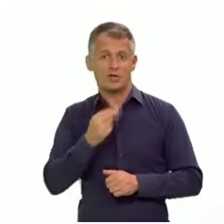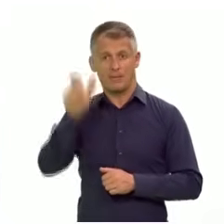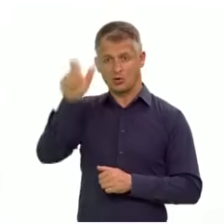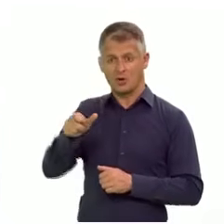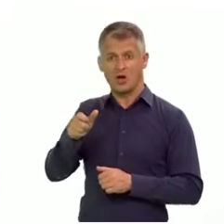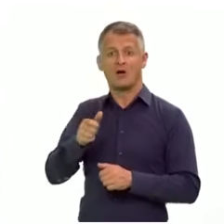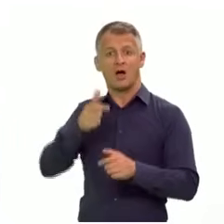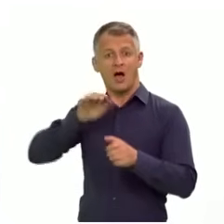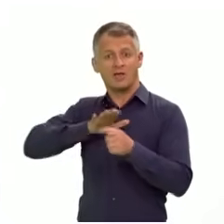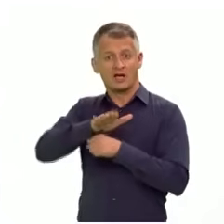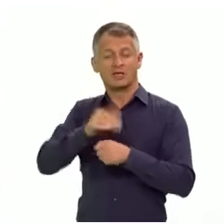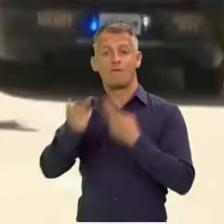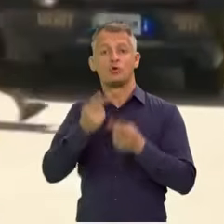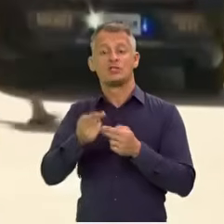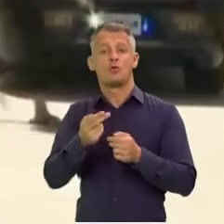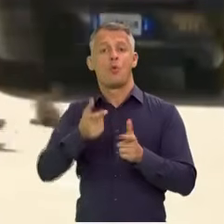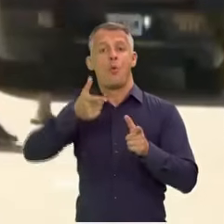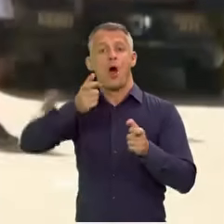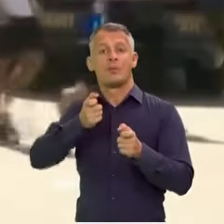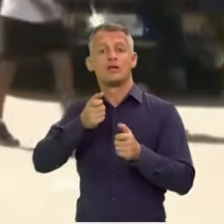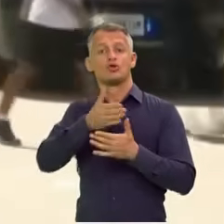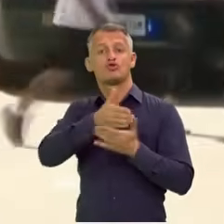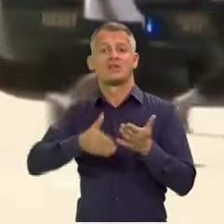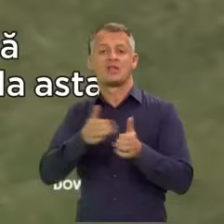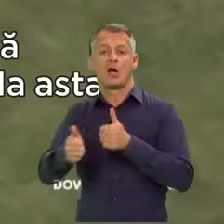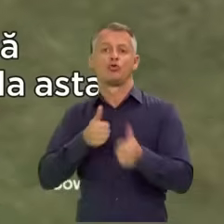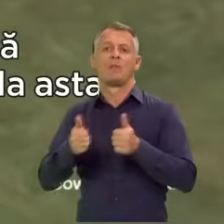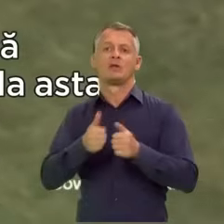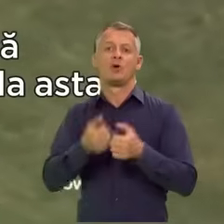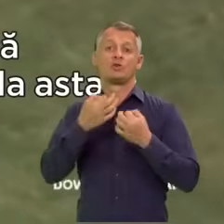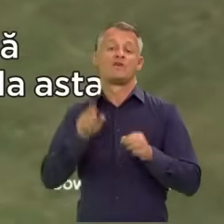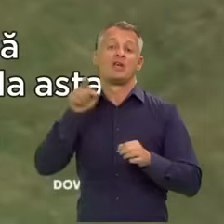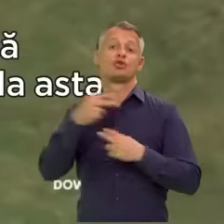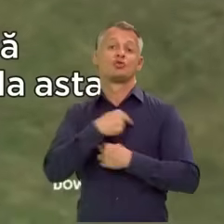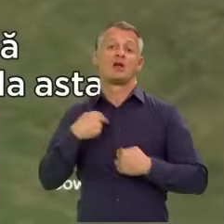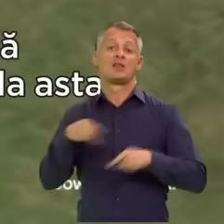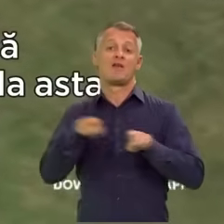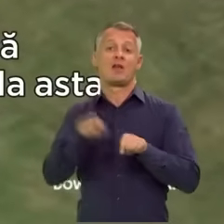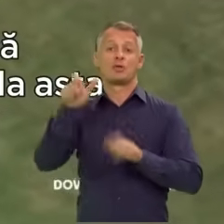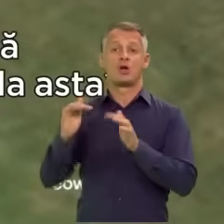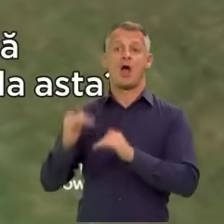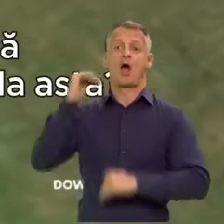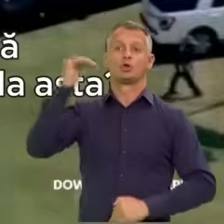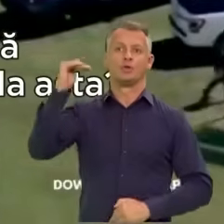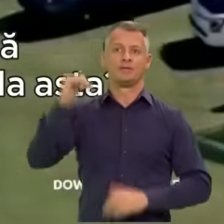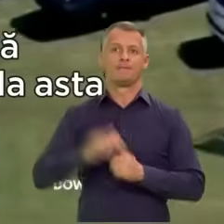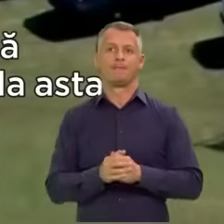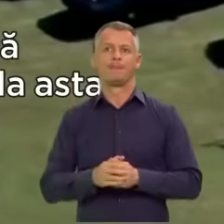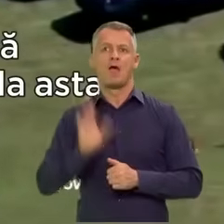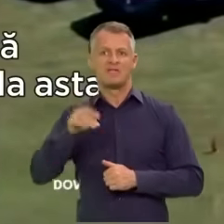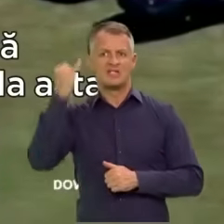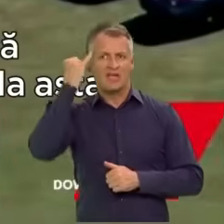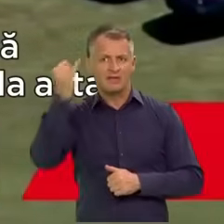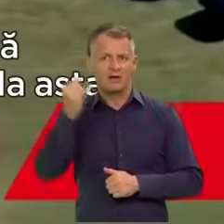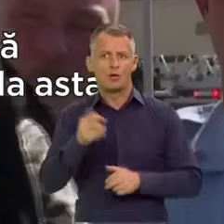semiautomată. Acesta s-a predat autorităților și va fi judecat ca un adult. Sheriff, any idea how the weapon got inside the school, and was there any